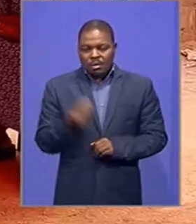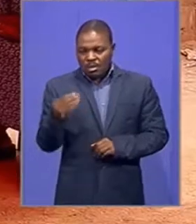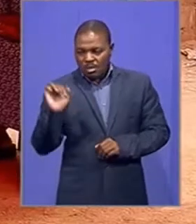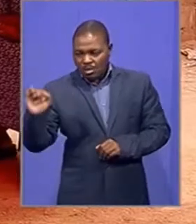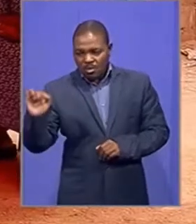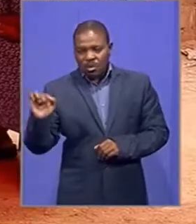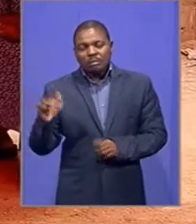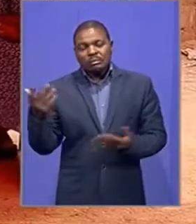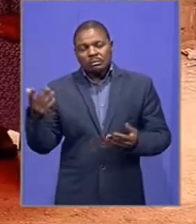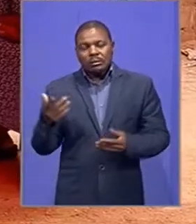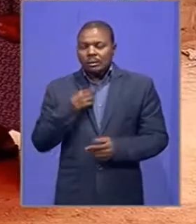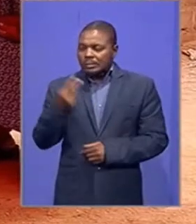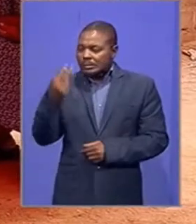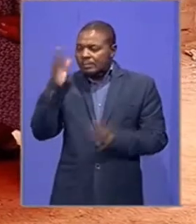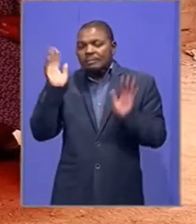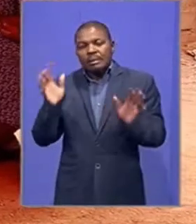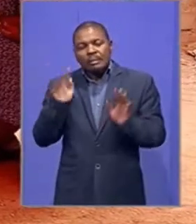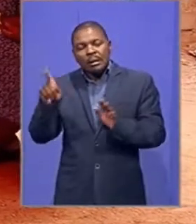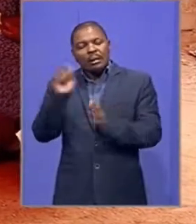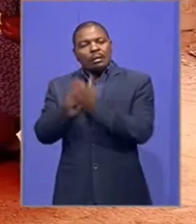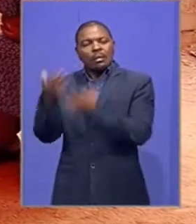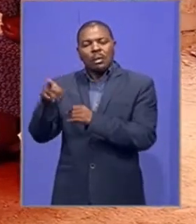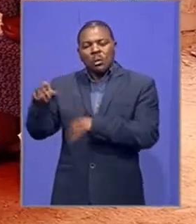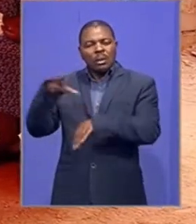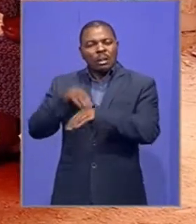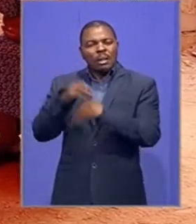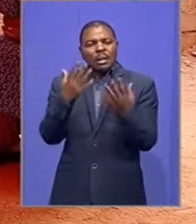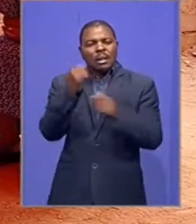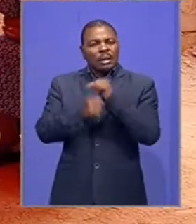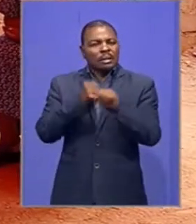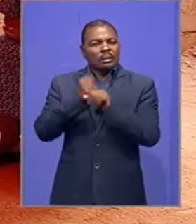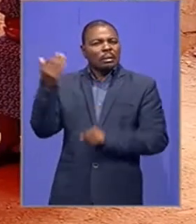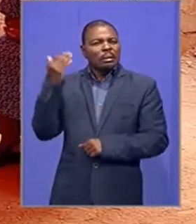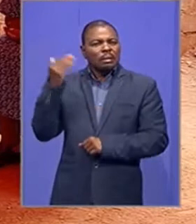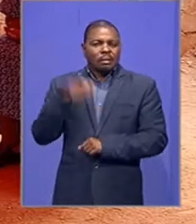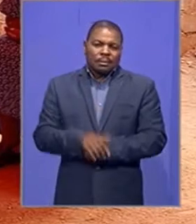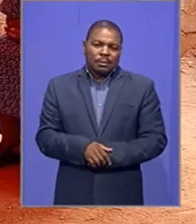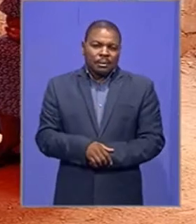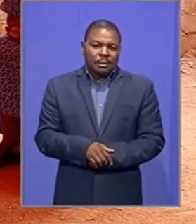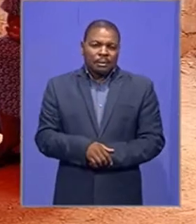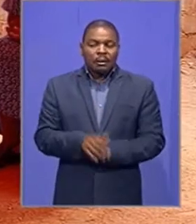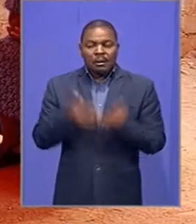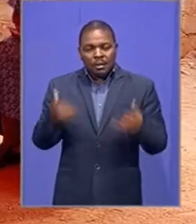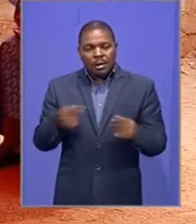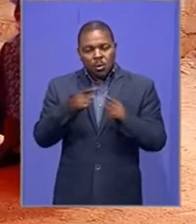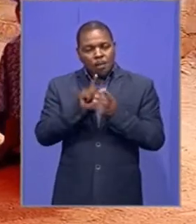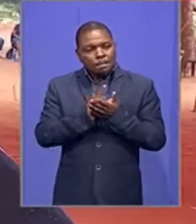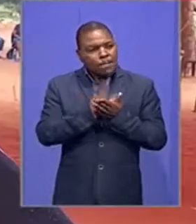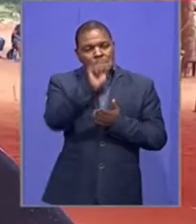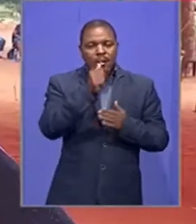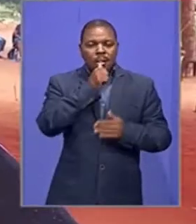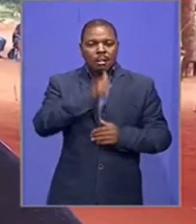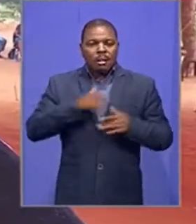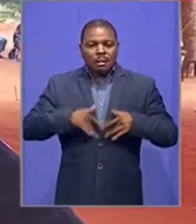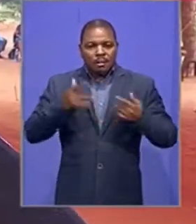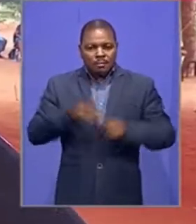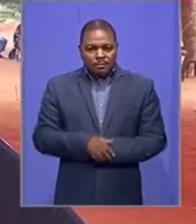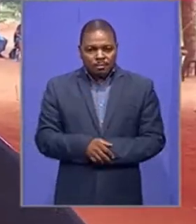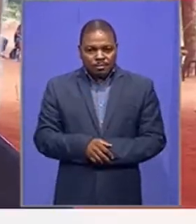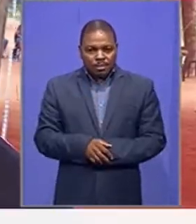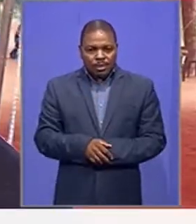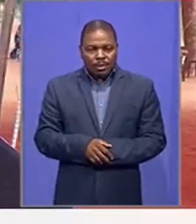a itemogetše go tiragalo ye ka mahlo o be a na le mengwaga ye senyane ge tiragalo ye e diragala gomme o kgonne go phologa. Ke tete